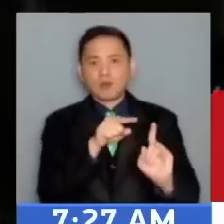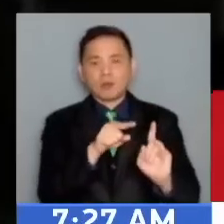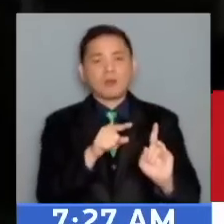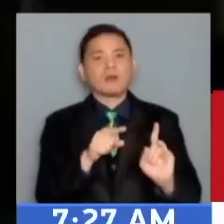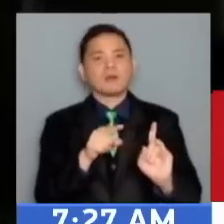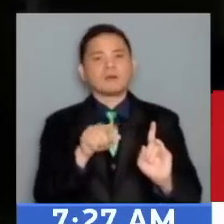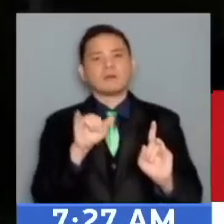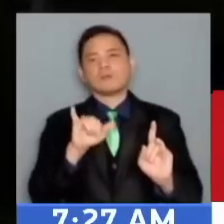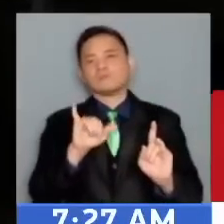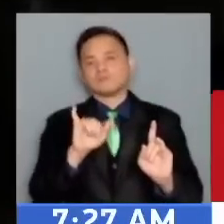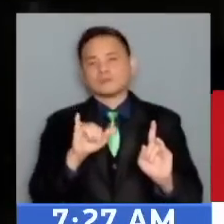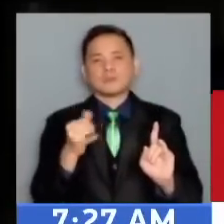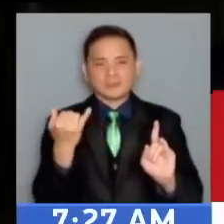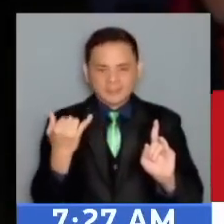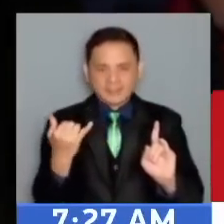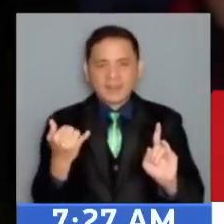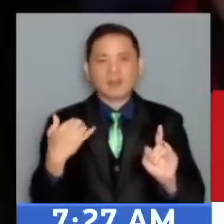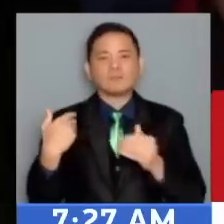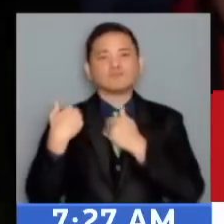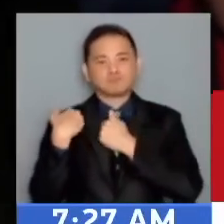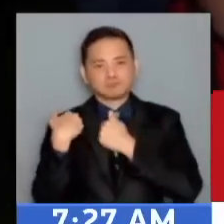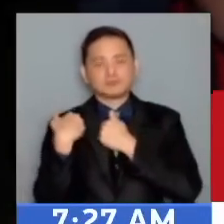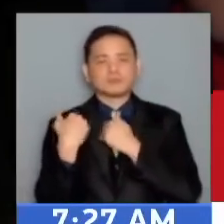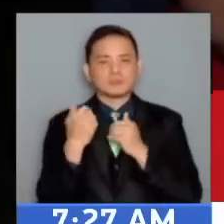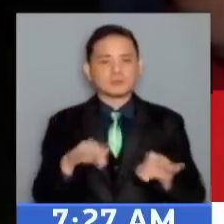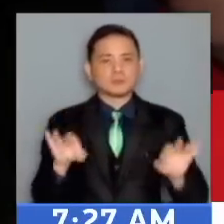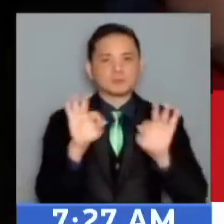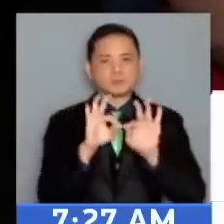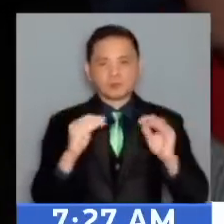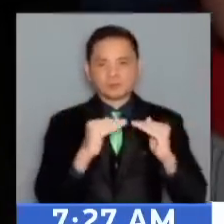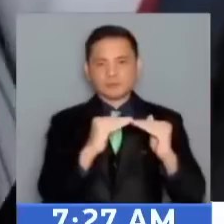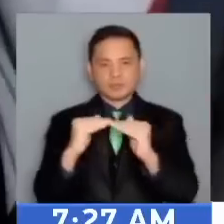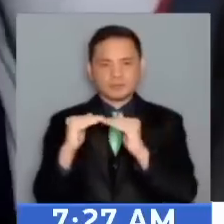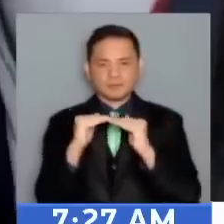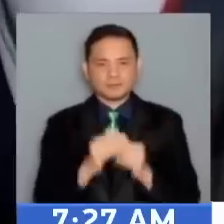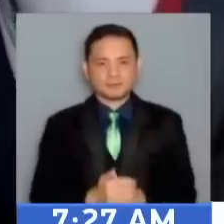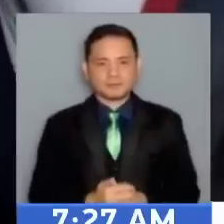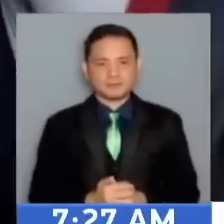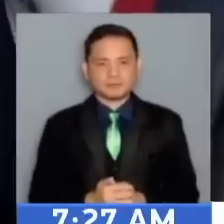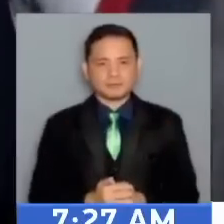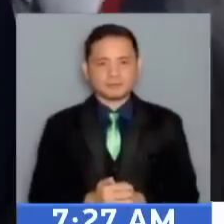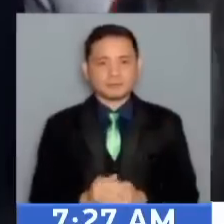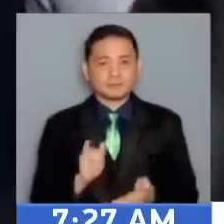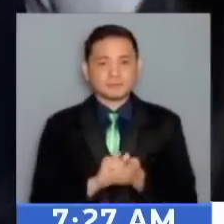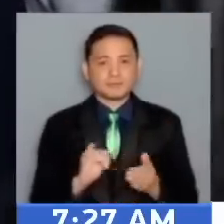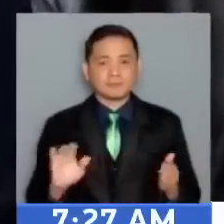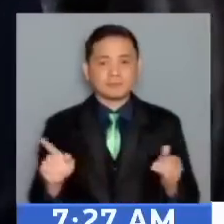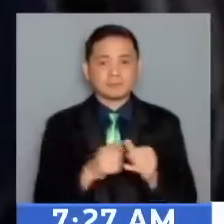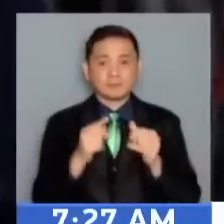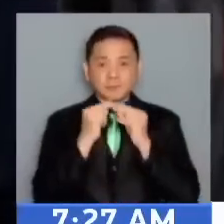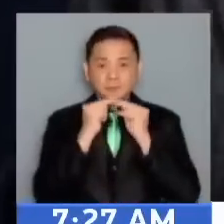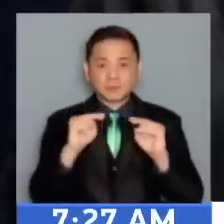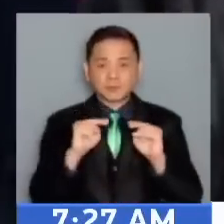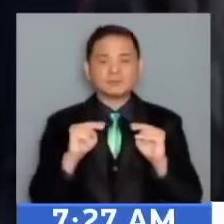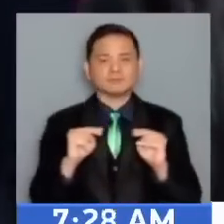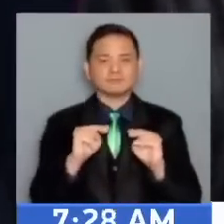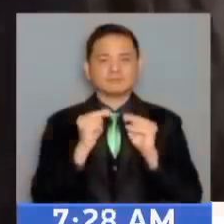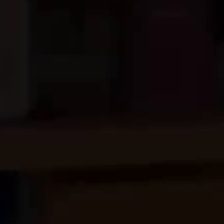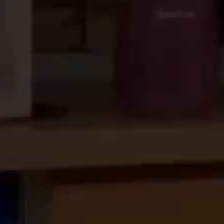Kaya dapat maging patas lang din. Ito ang unang balita, Mai Bermudez, para sa GMA Integrated